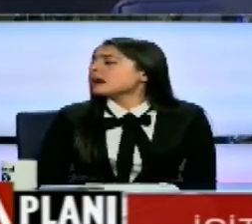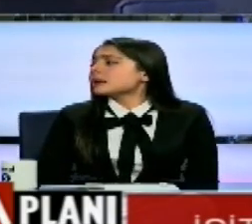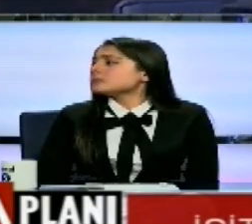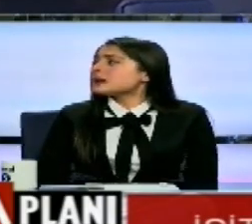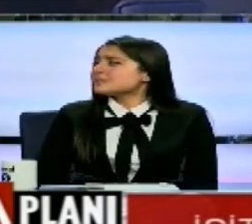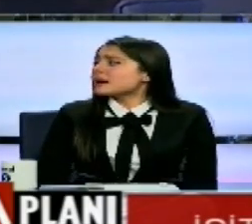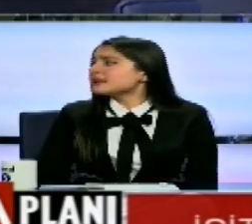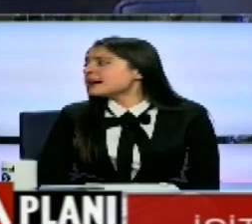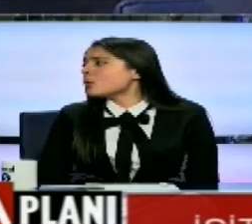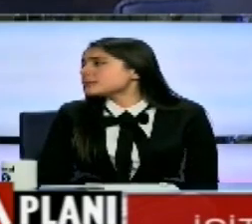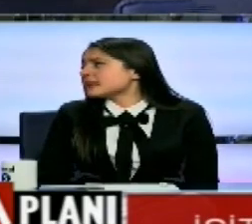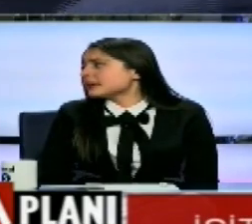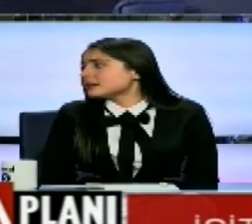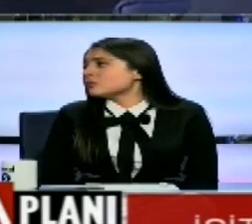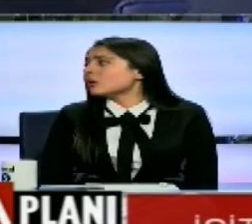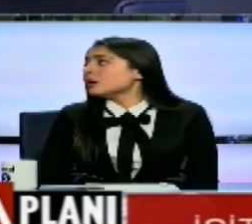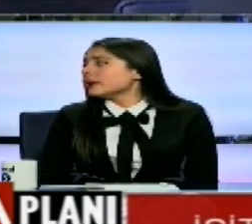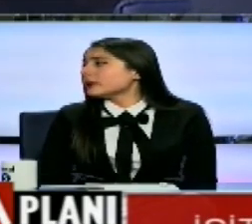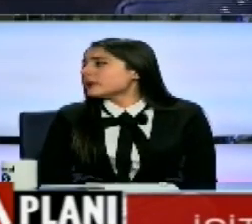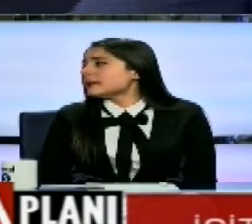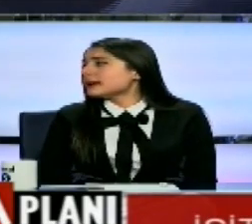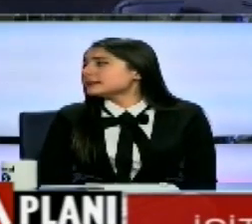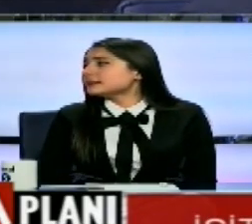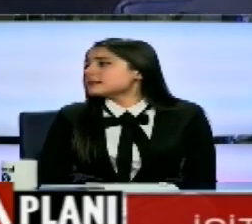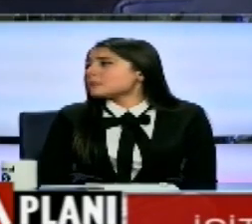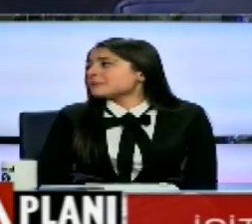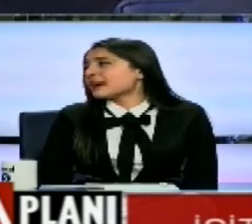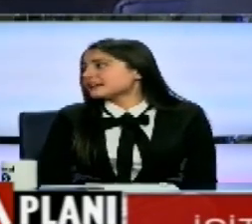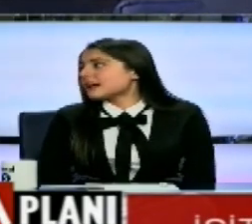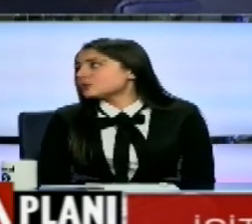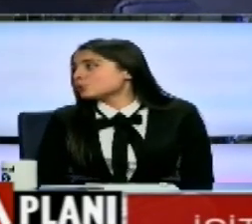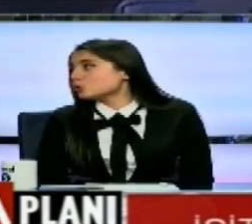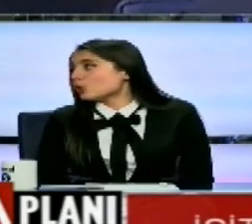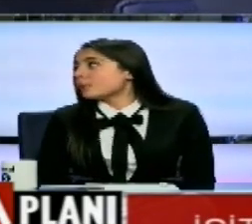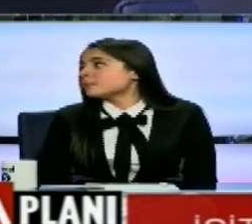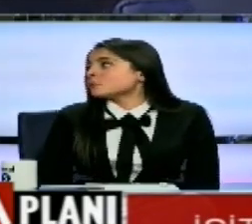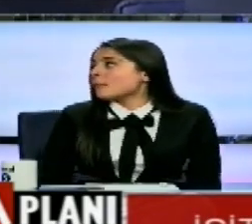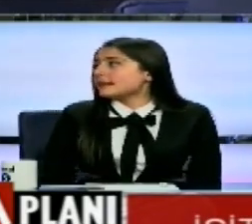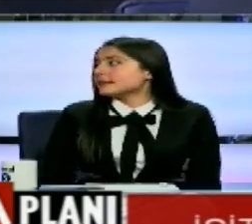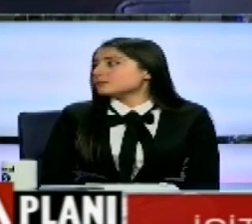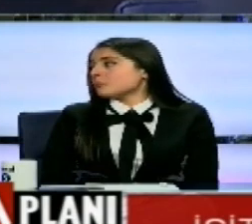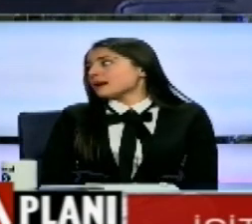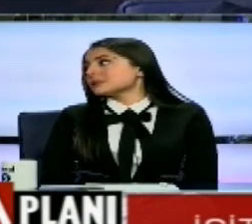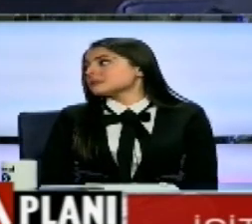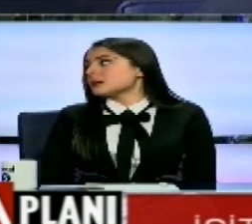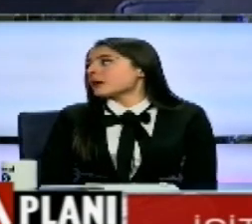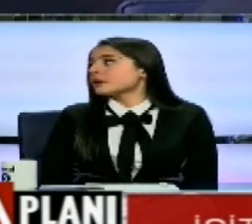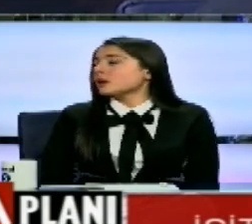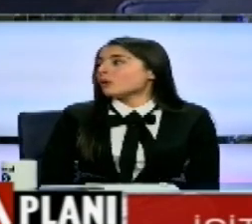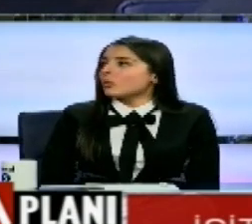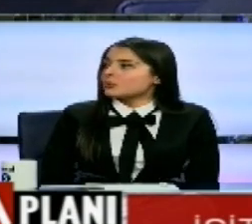ya hasbihaller olması gerekiyor. Yani tamam, dernekler kuruluyor normalde baktığımız